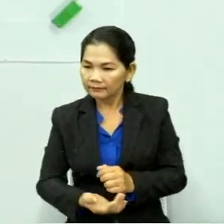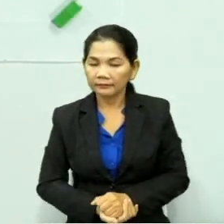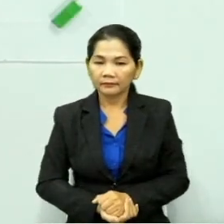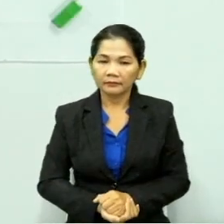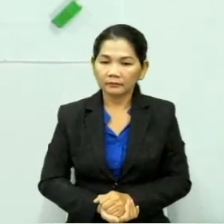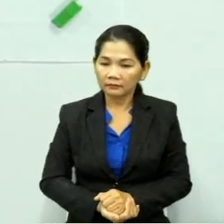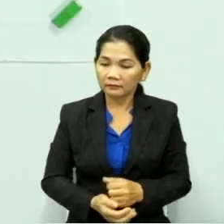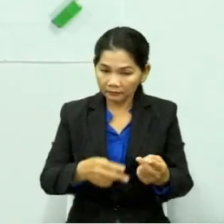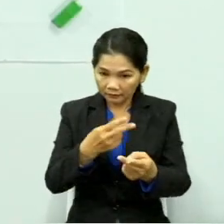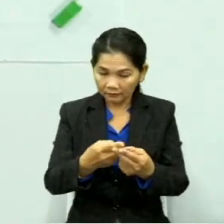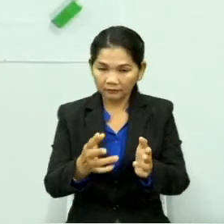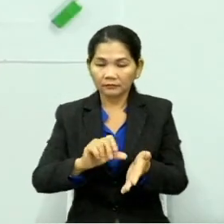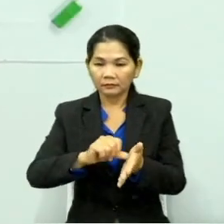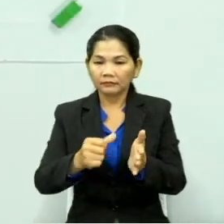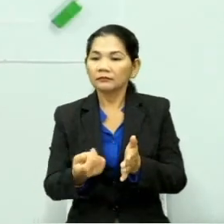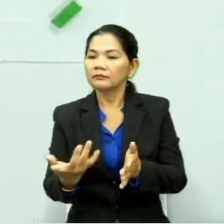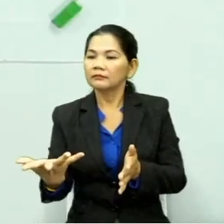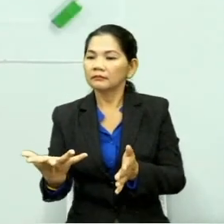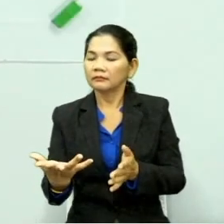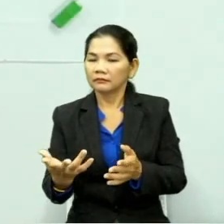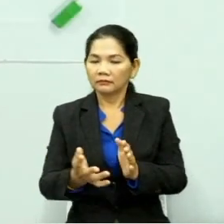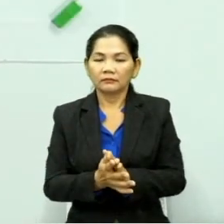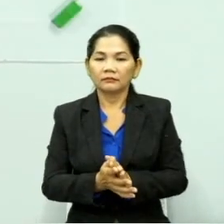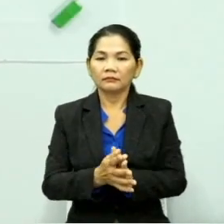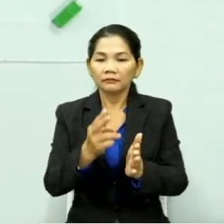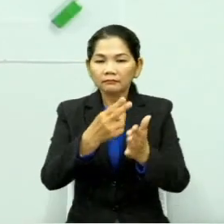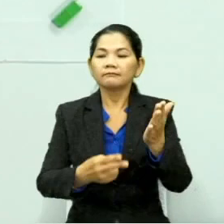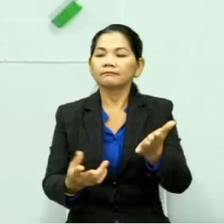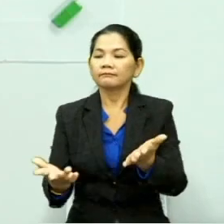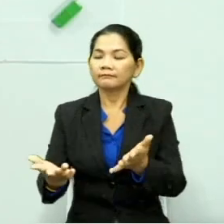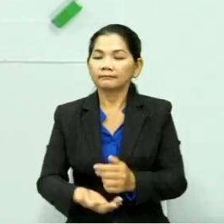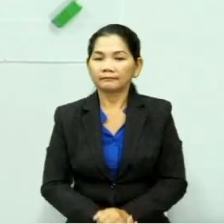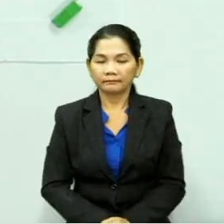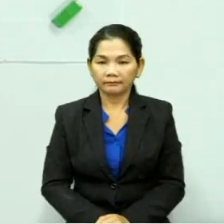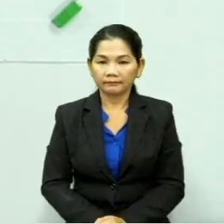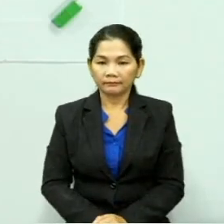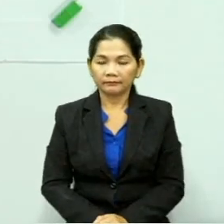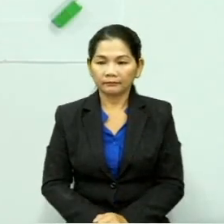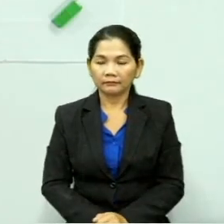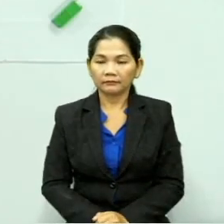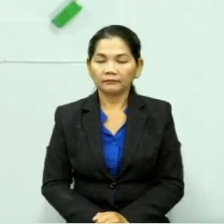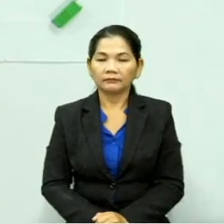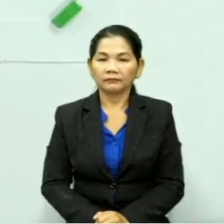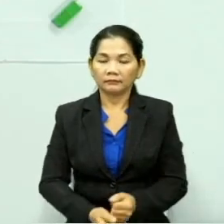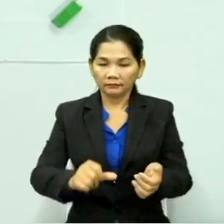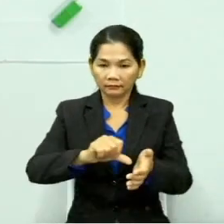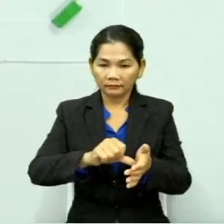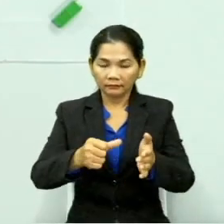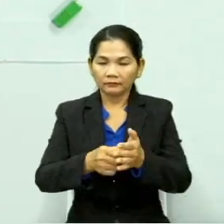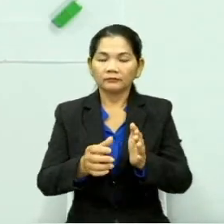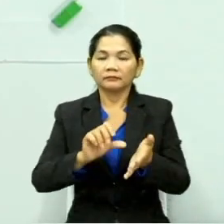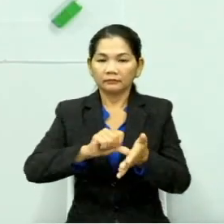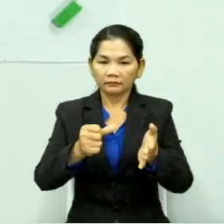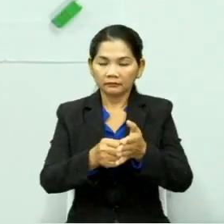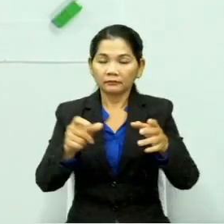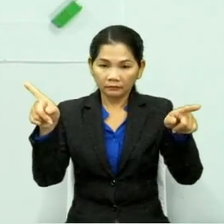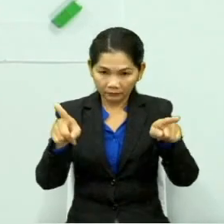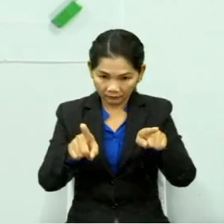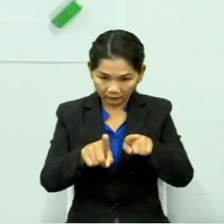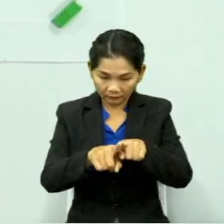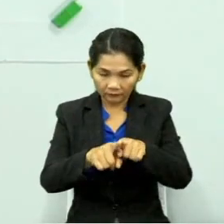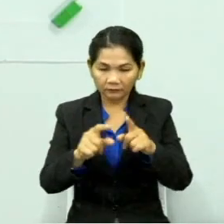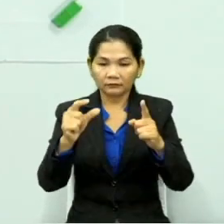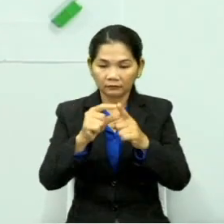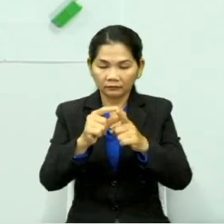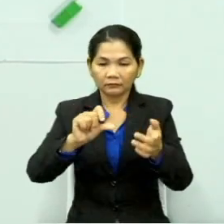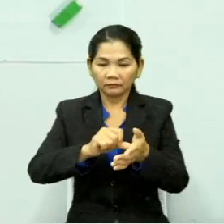nạ lại bán ở về và chẳng nạ sạp miên này đấy mà đệt chà về và chẳng nạ sạp miên này thá chà bịa thằng lại